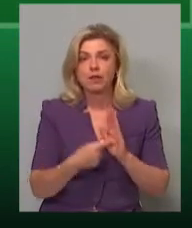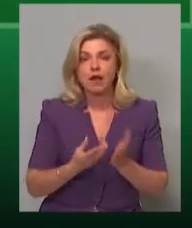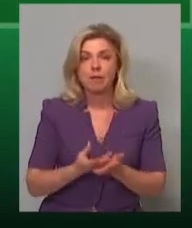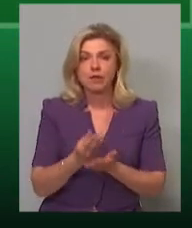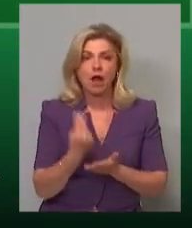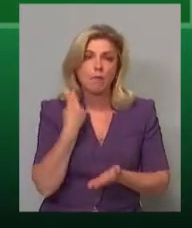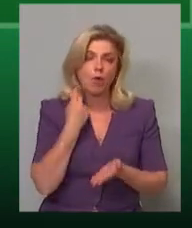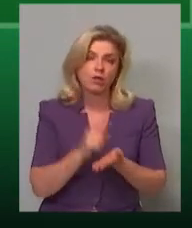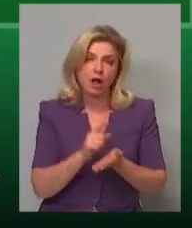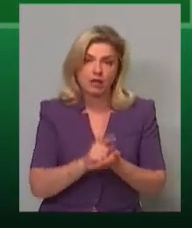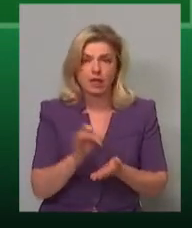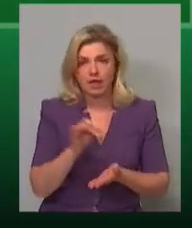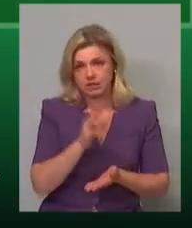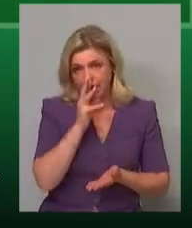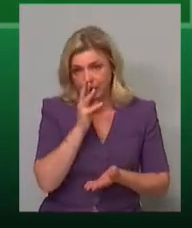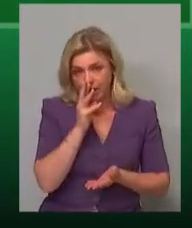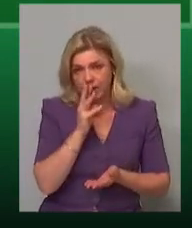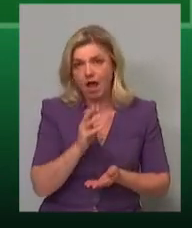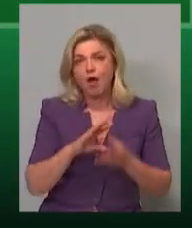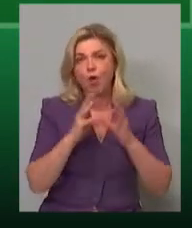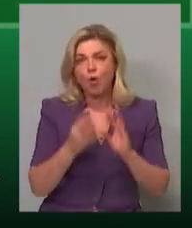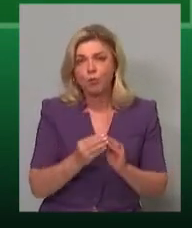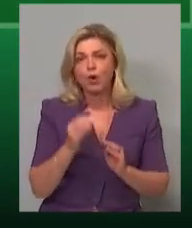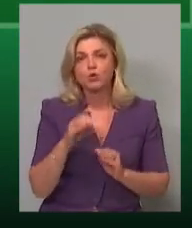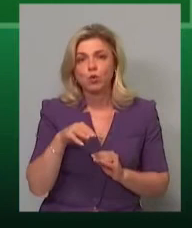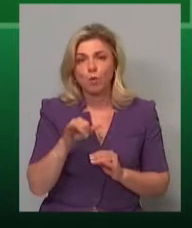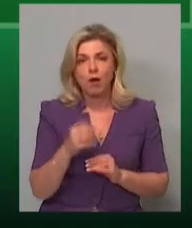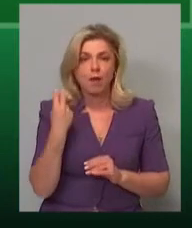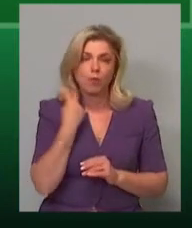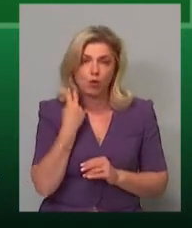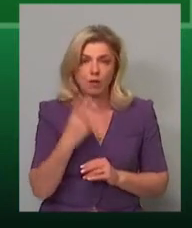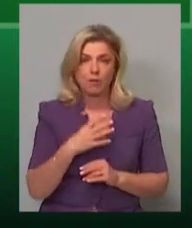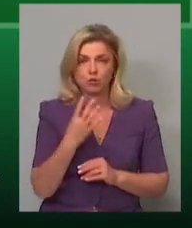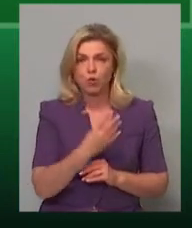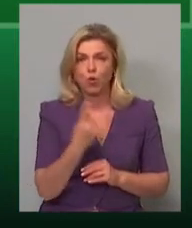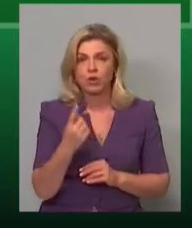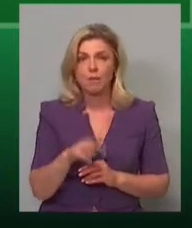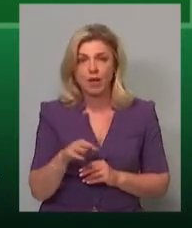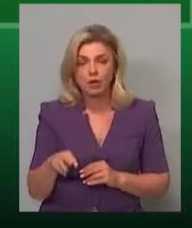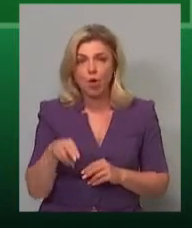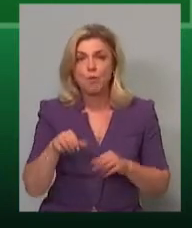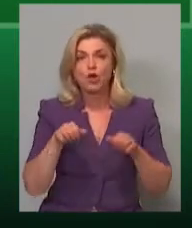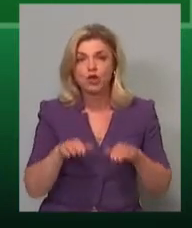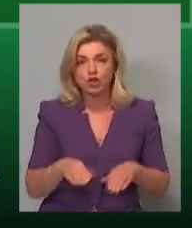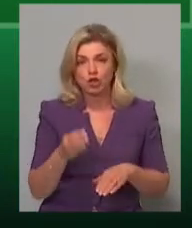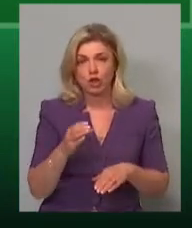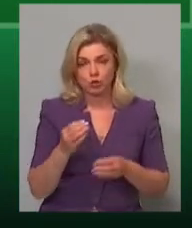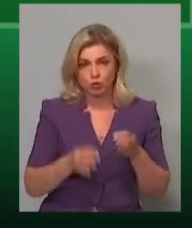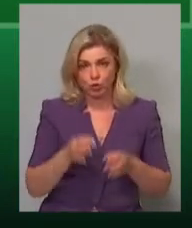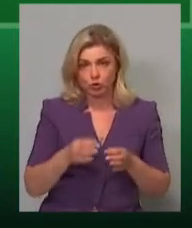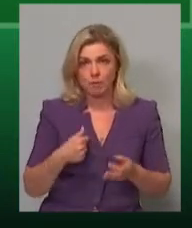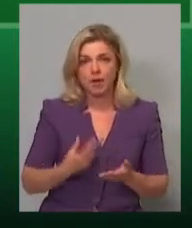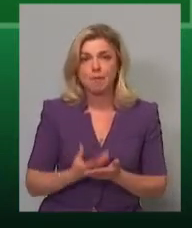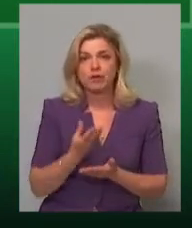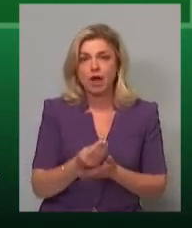податків, зборів і заробітної платні. Загальна сума боргу була 41 мільйон, за рішенням суду. Ми сплатили, здається,